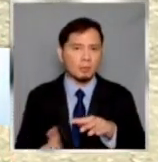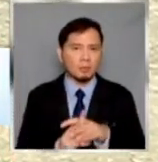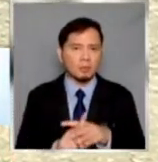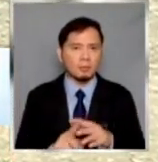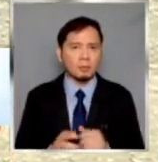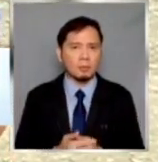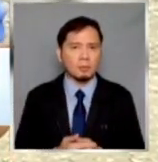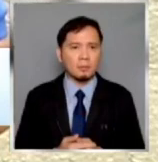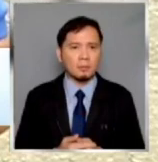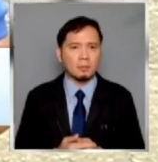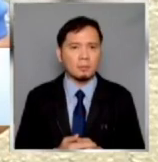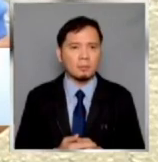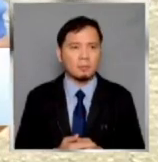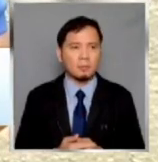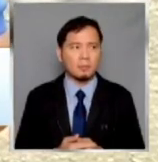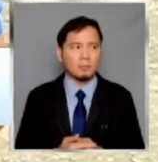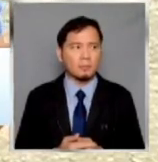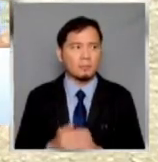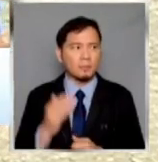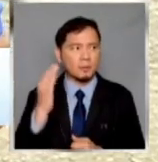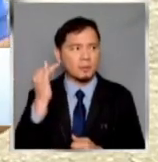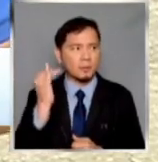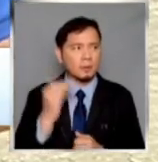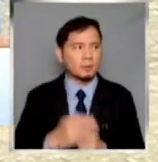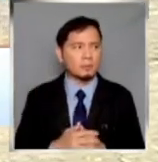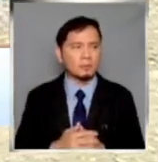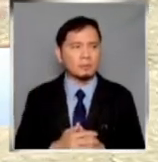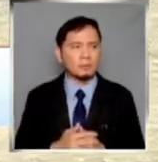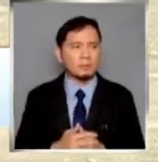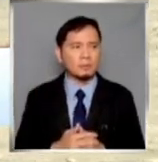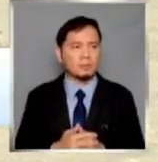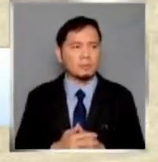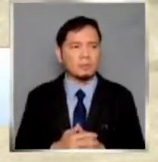watchers kaninang alas 6 ng umaga. Ilan sa mga